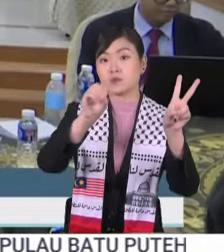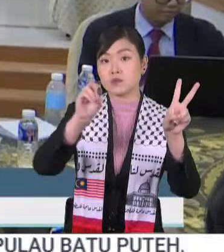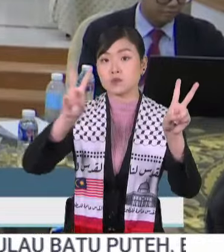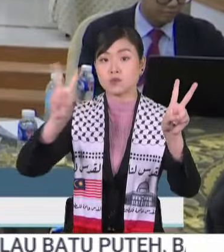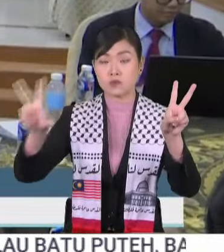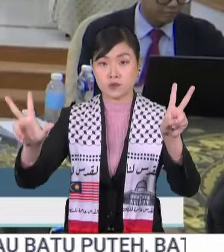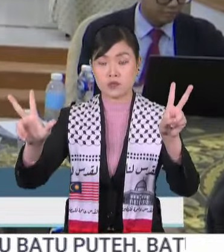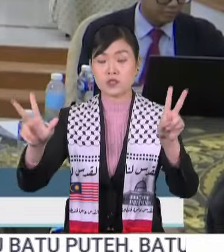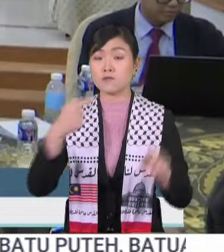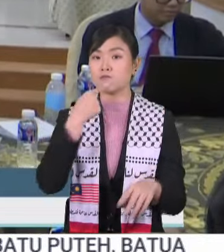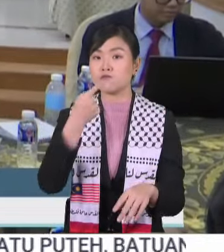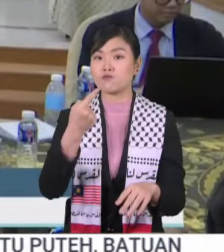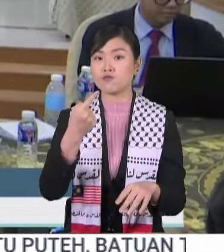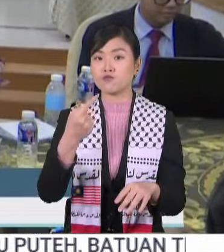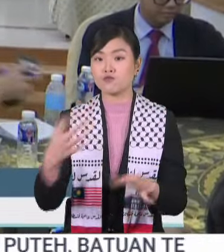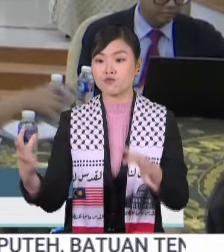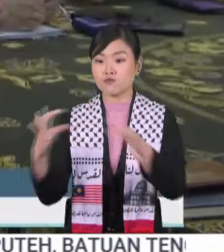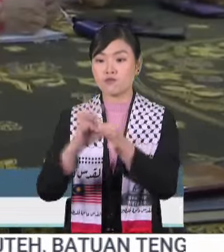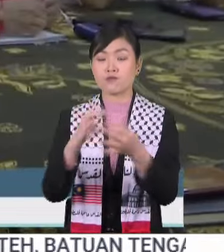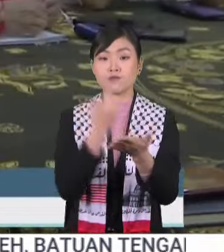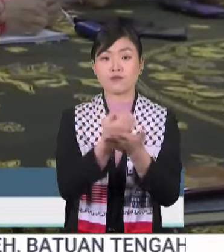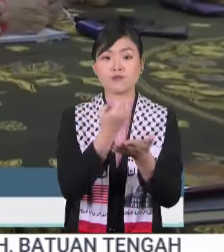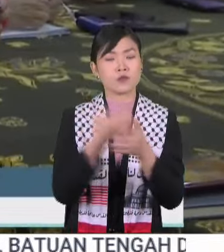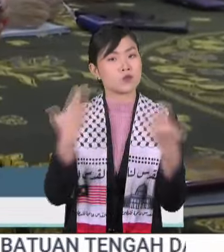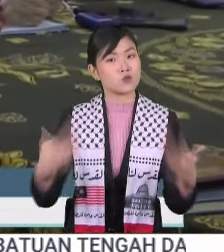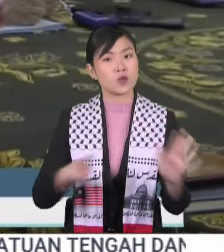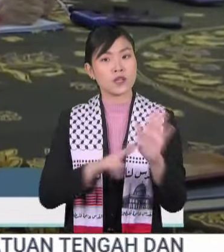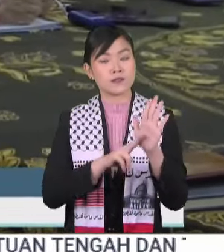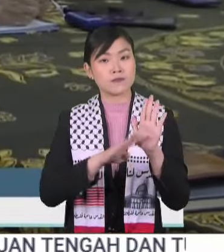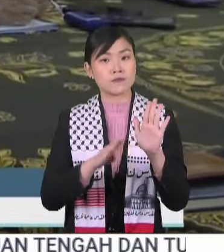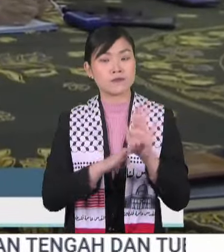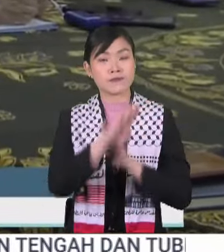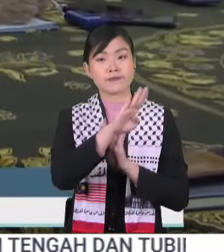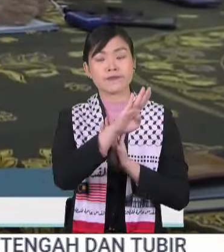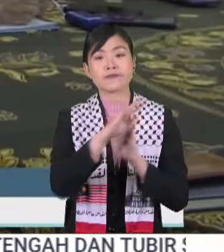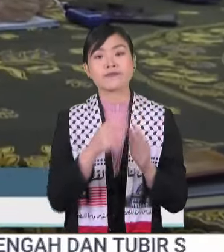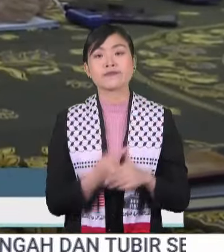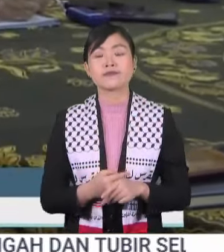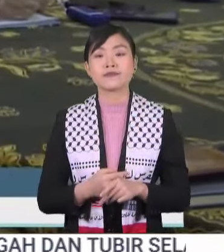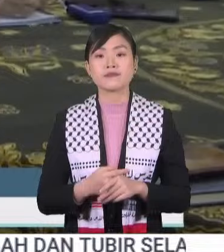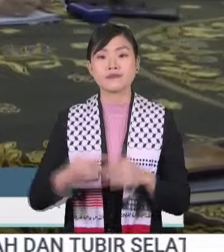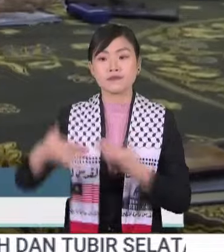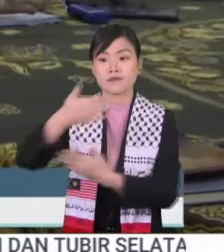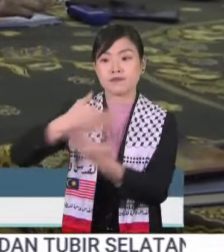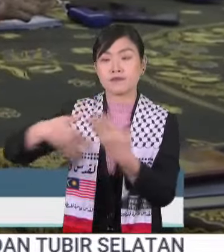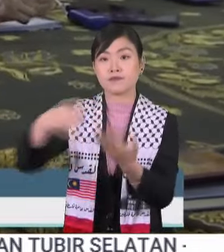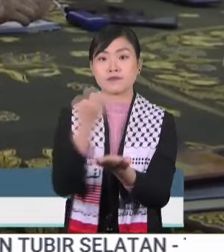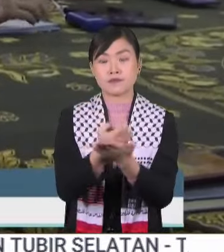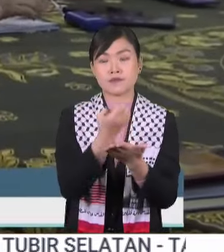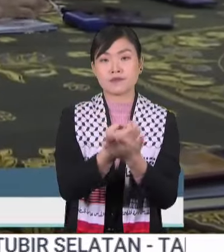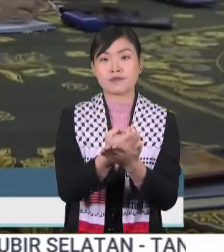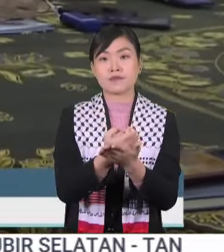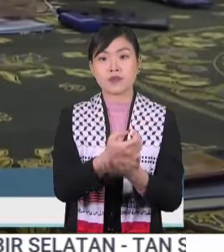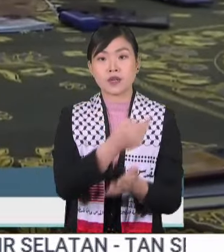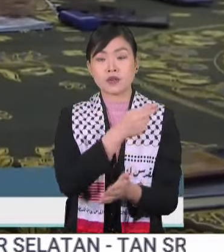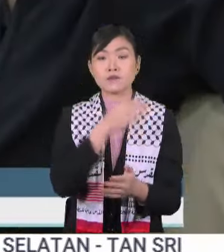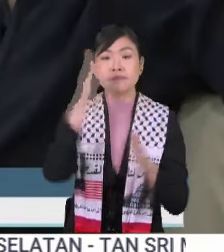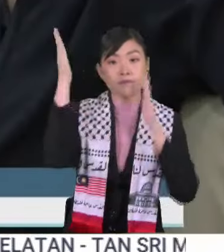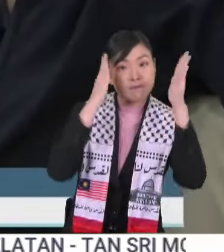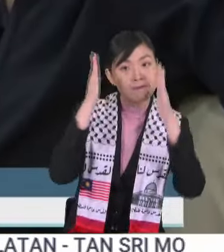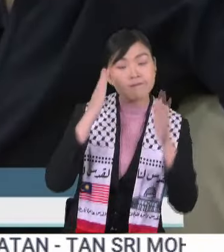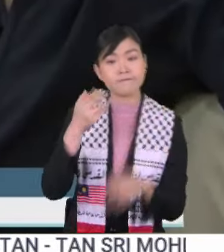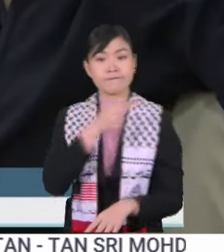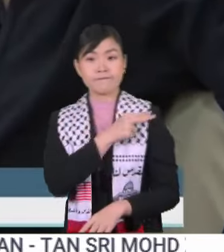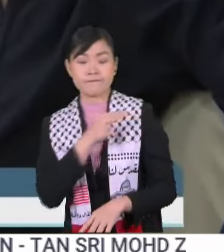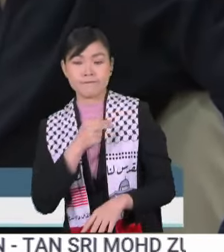katanya kerjasama ekonomi telah dipertingkatkan melalui dua platform iaitu sosioekonomi Malaysia Indonesia dan